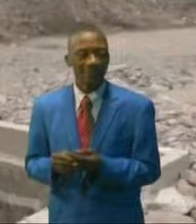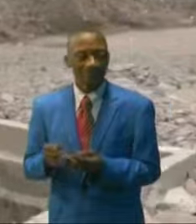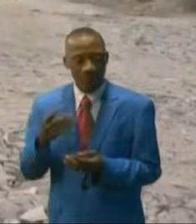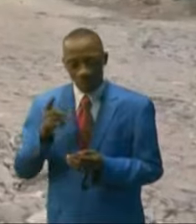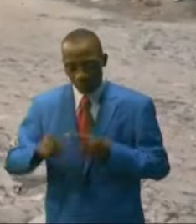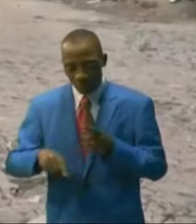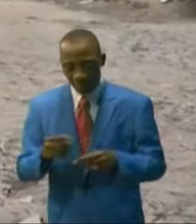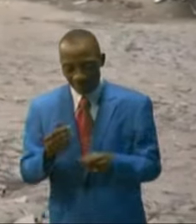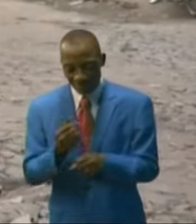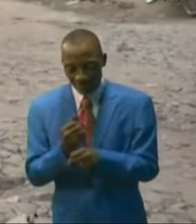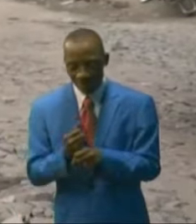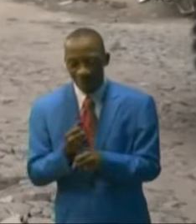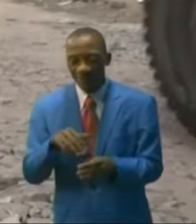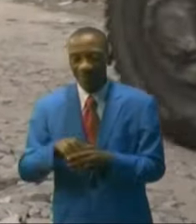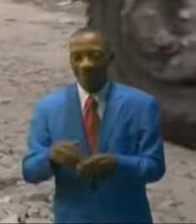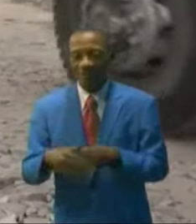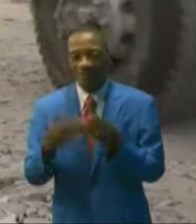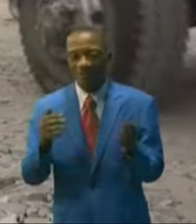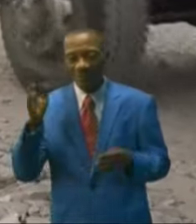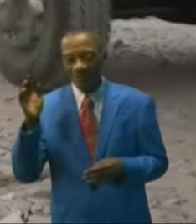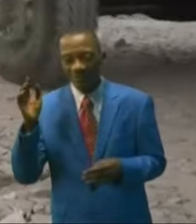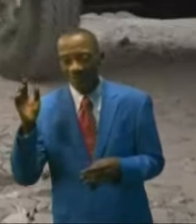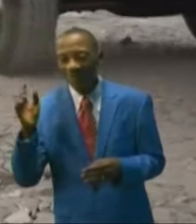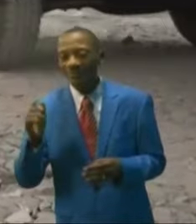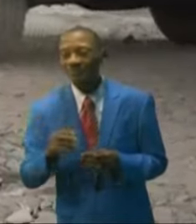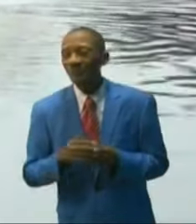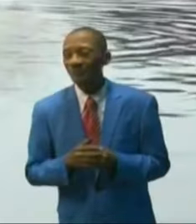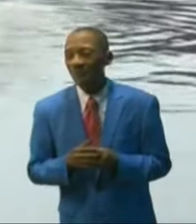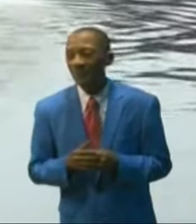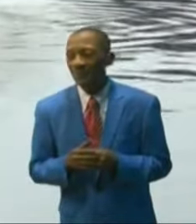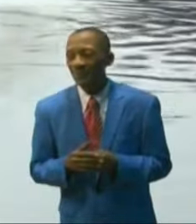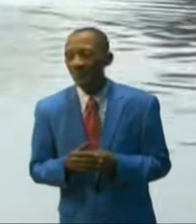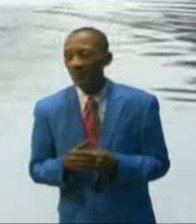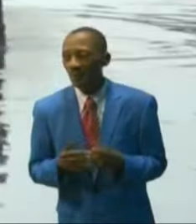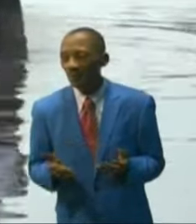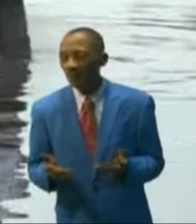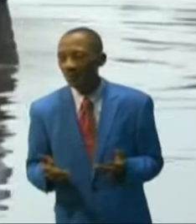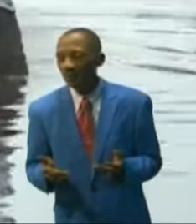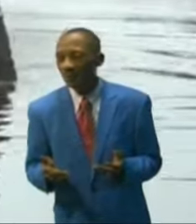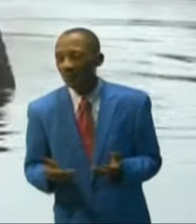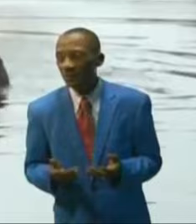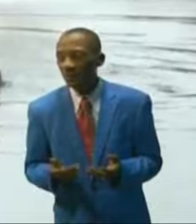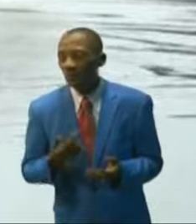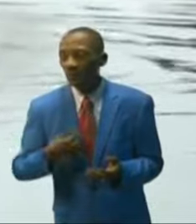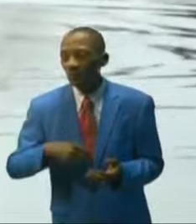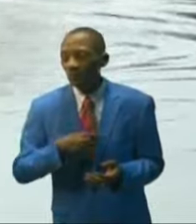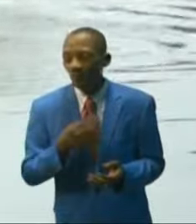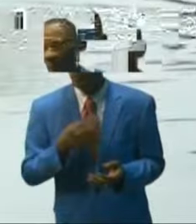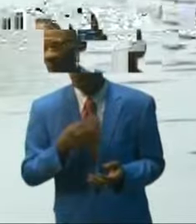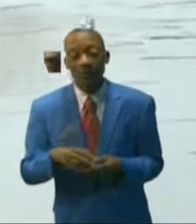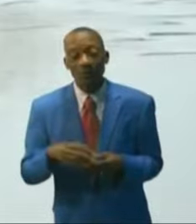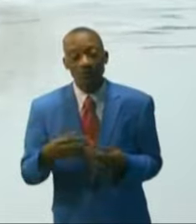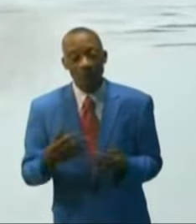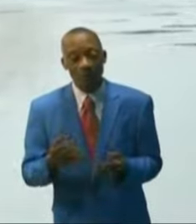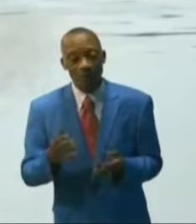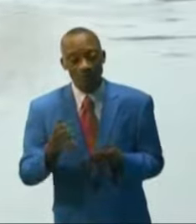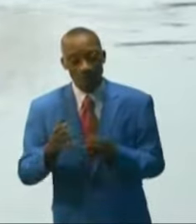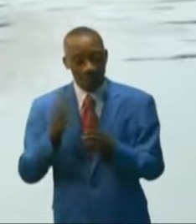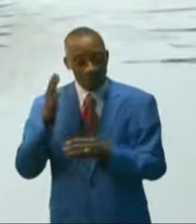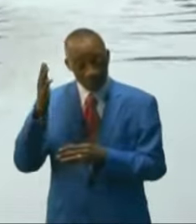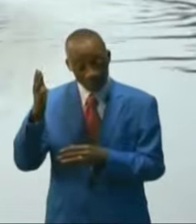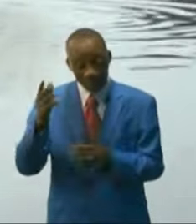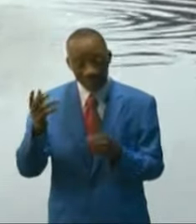même. Ici, le chantier au point mort se transforme peu à peu à une rivière. Et l'île ne fait